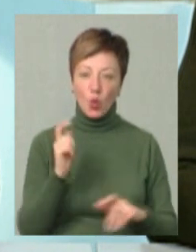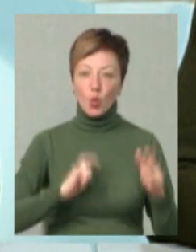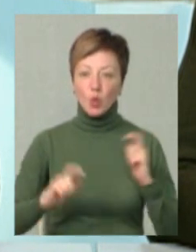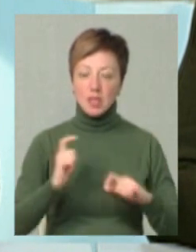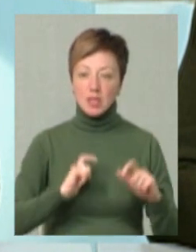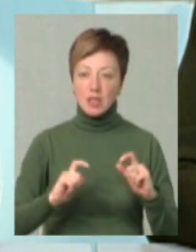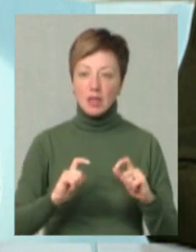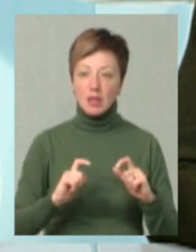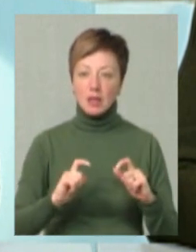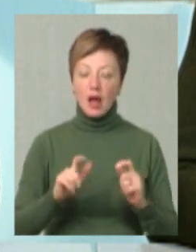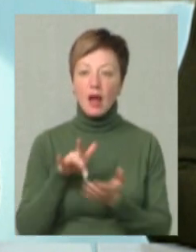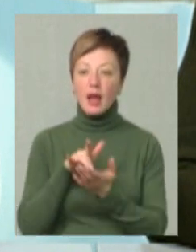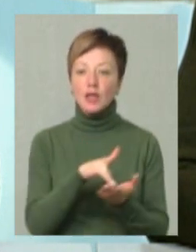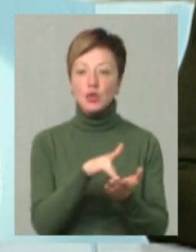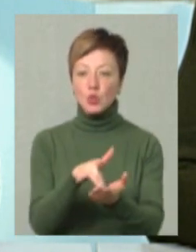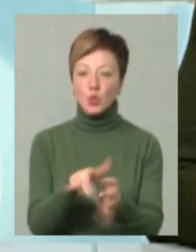для